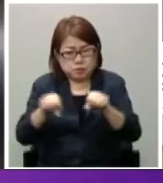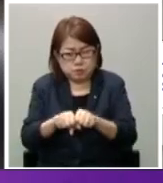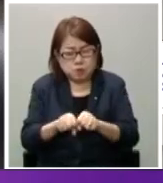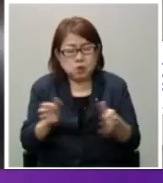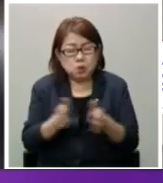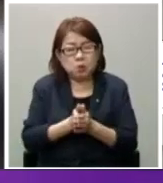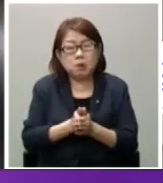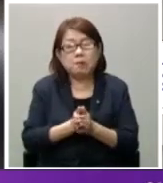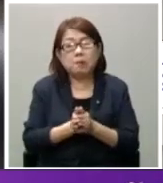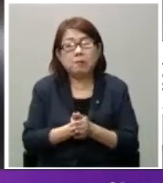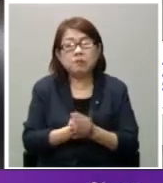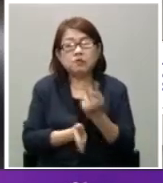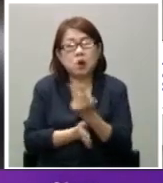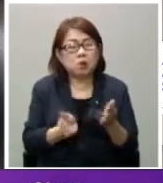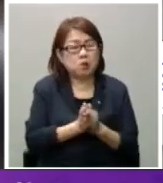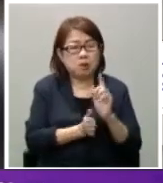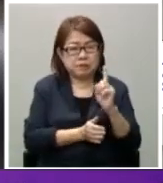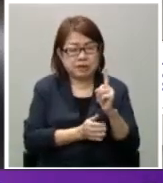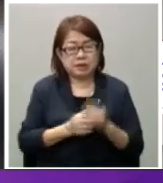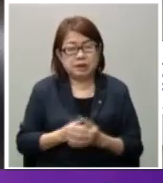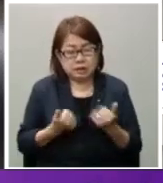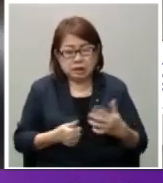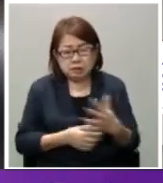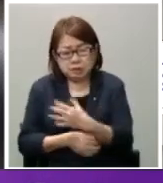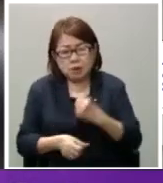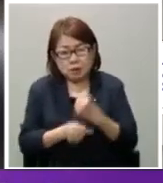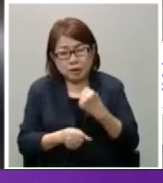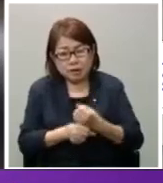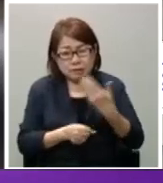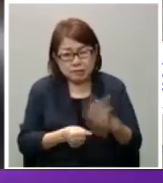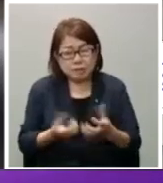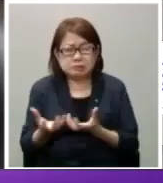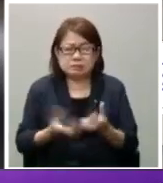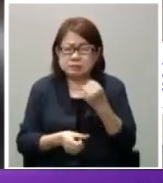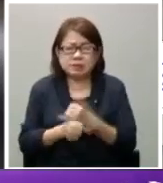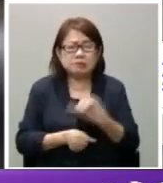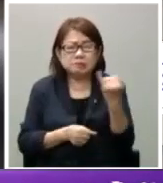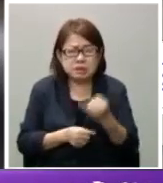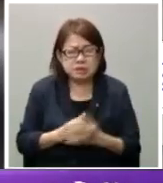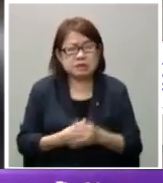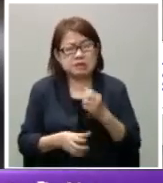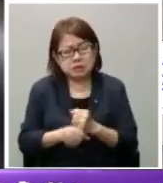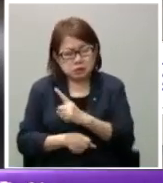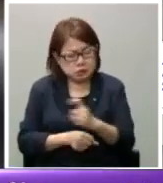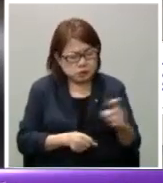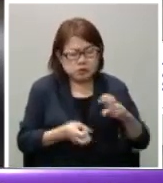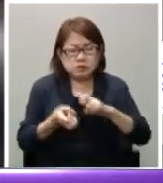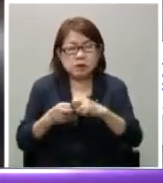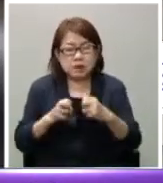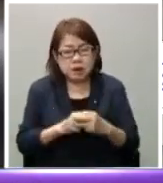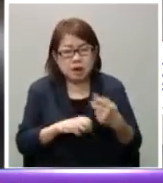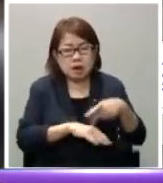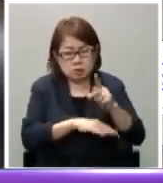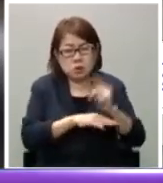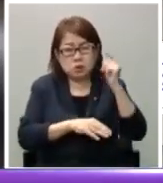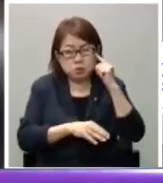ขออนุญาตต่อไปนะครับนอกจากงานไม่ดีงานบกพร่องงานเสียหายนะครับท่านประธานรู้ไหมครับง